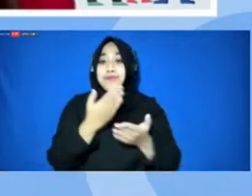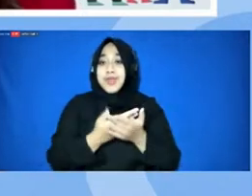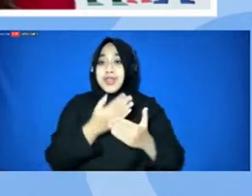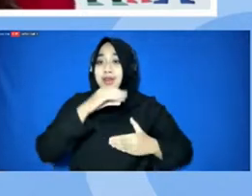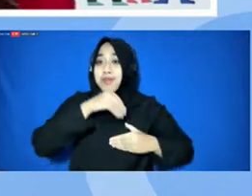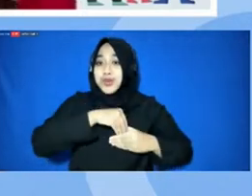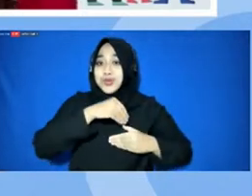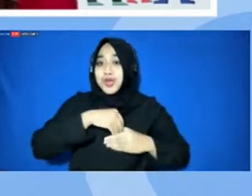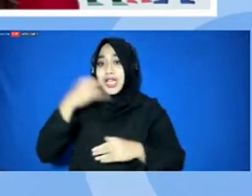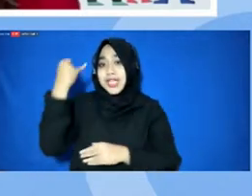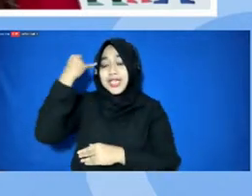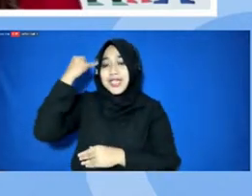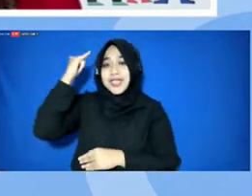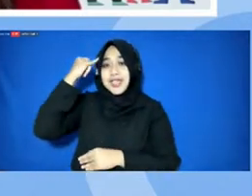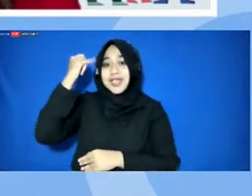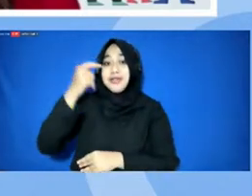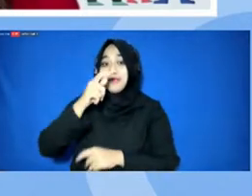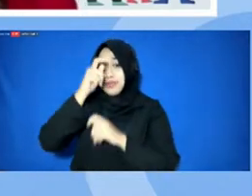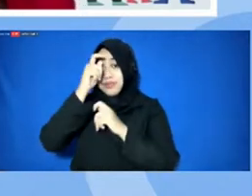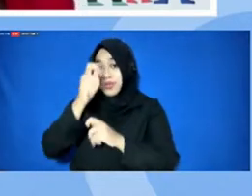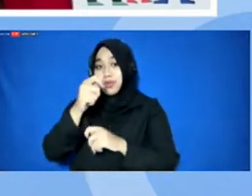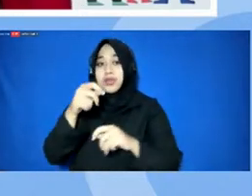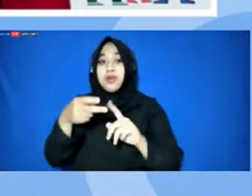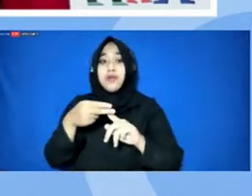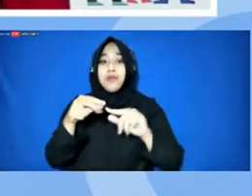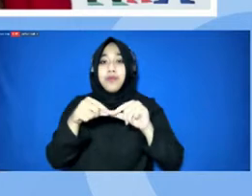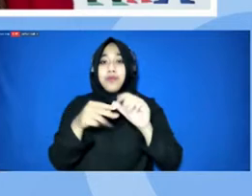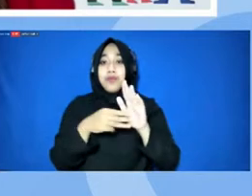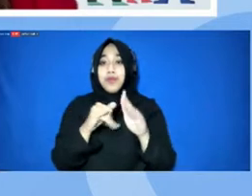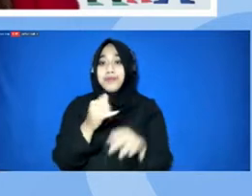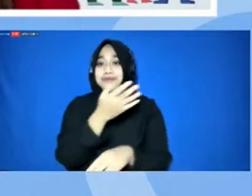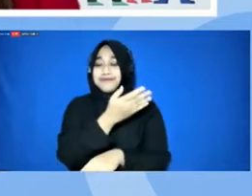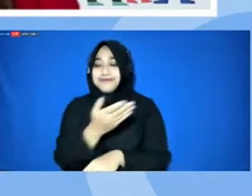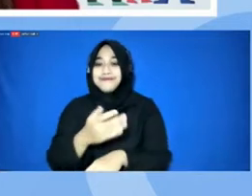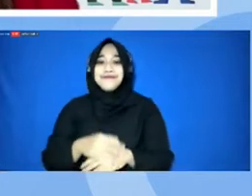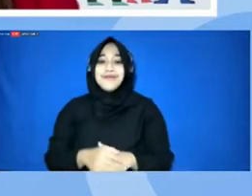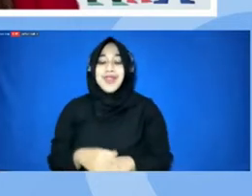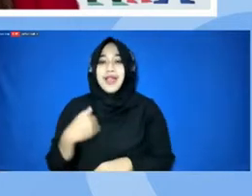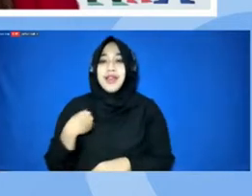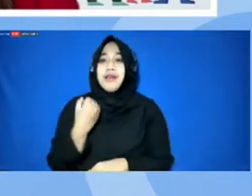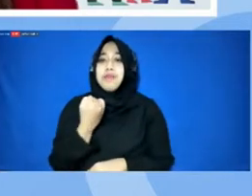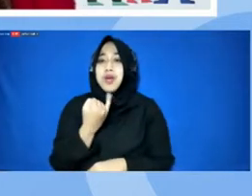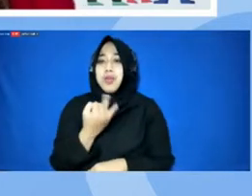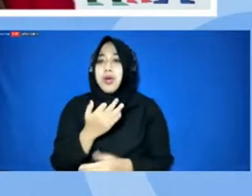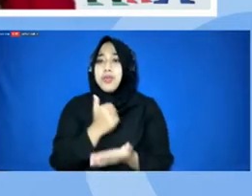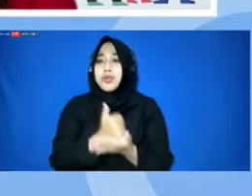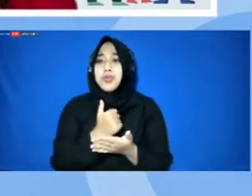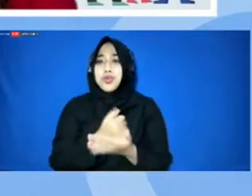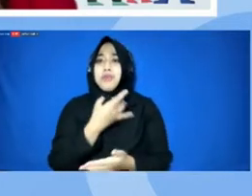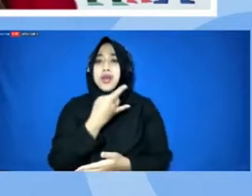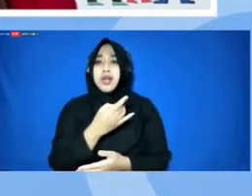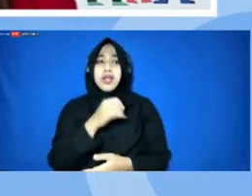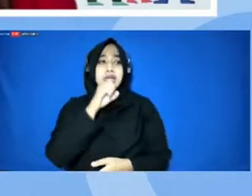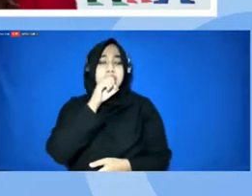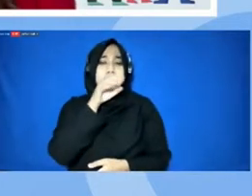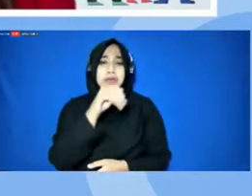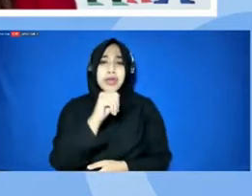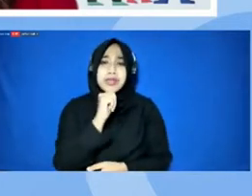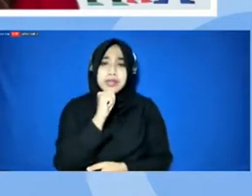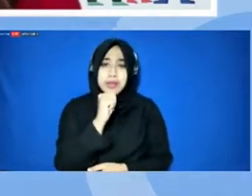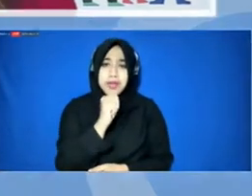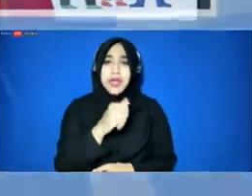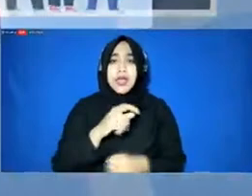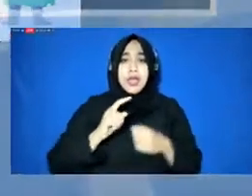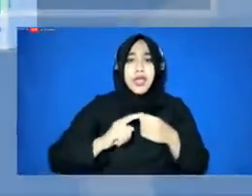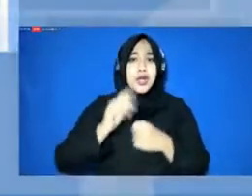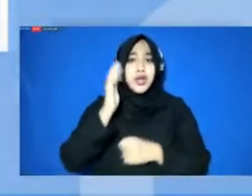dan juga ide-ide brilian dari Profesor Fahmi ya. Nah, tadi ada beberapa hal yang menarik sekali yang memang disampaikan oleh para narasumber